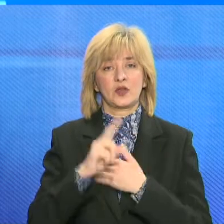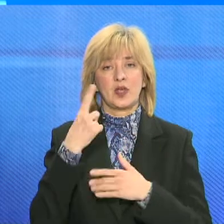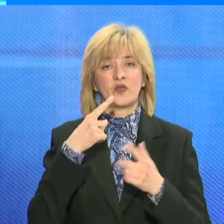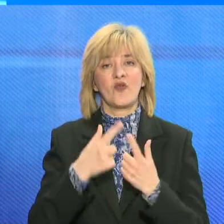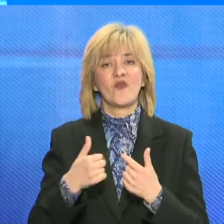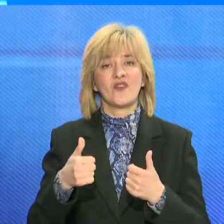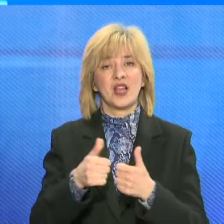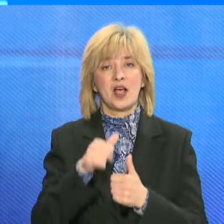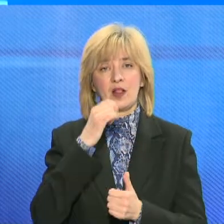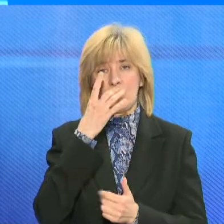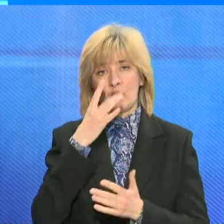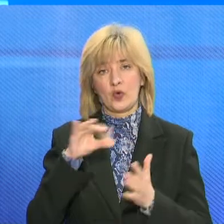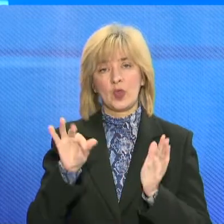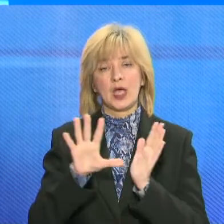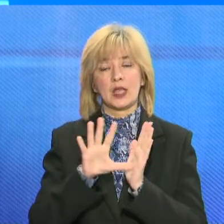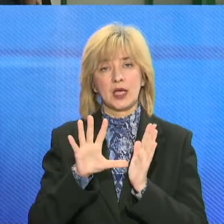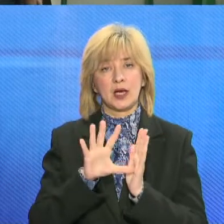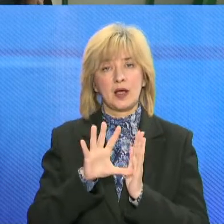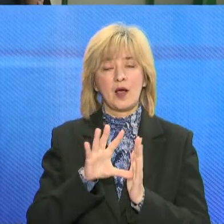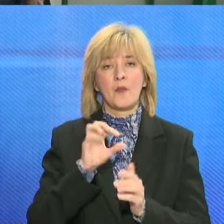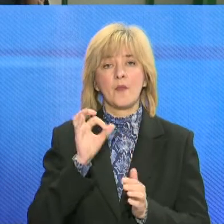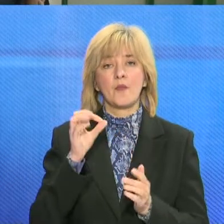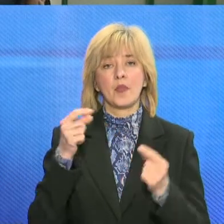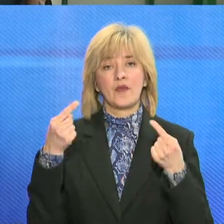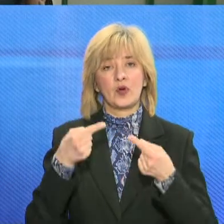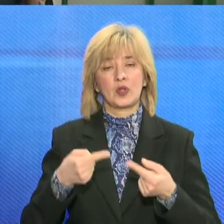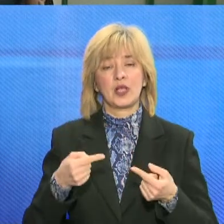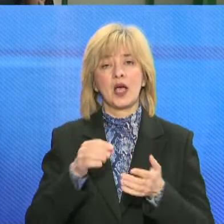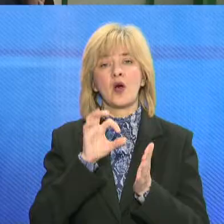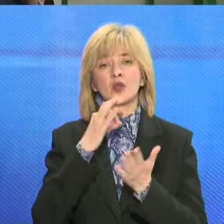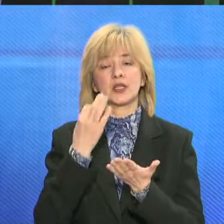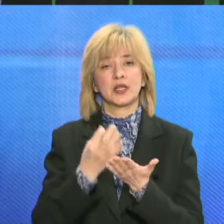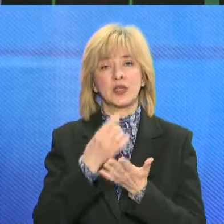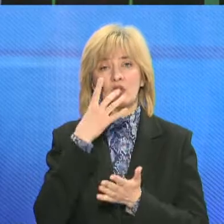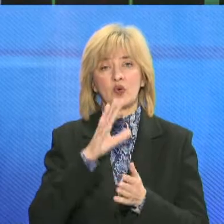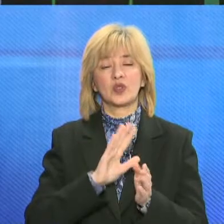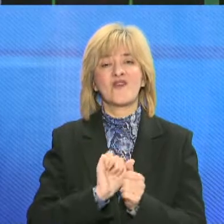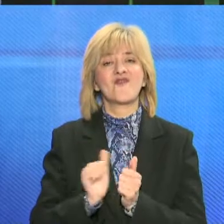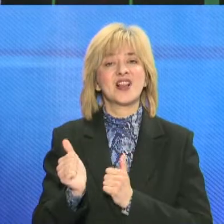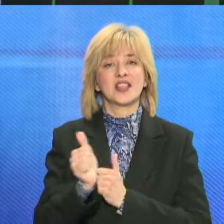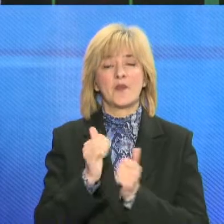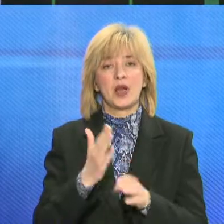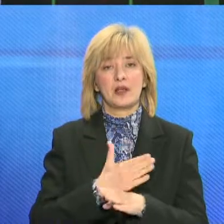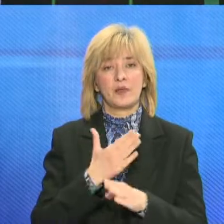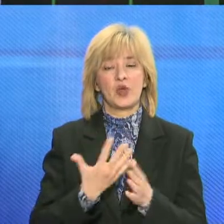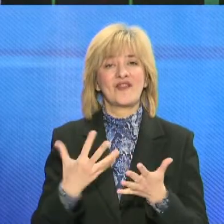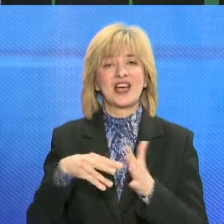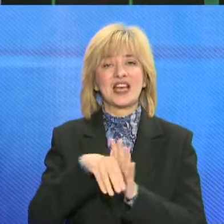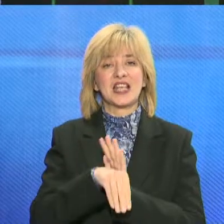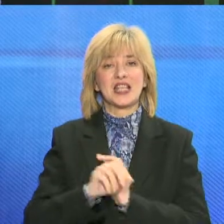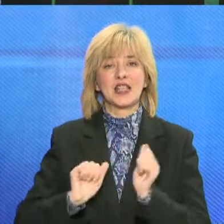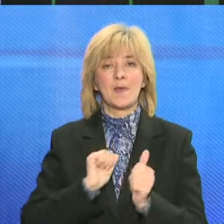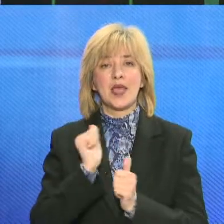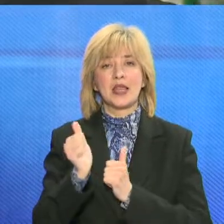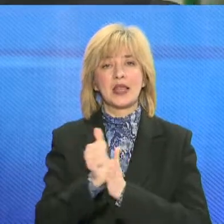прадпрыемства «Гродная энерга». Паводле ацэнкі міністра, Гродзеншчына ў лідарах па распрацоўцы і ўкараненні перадавых тэхналогій,